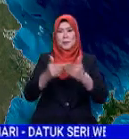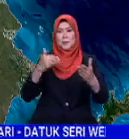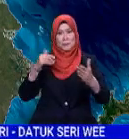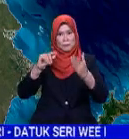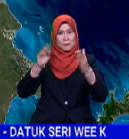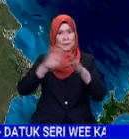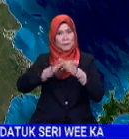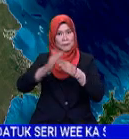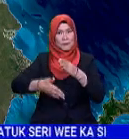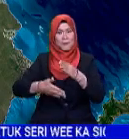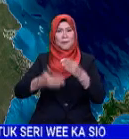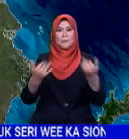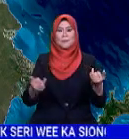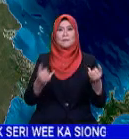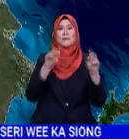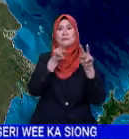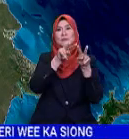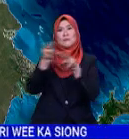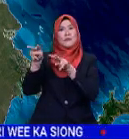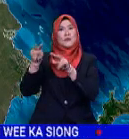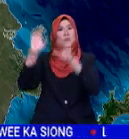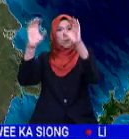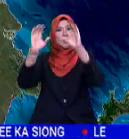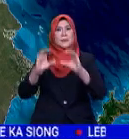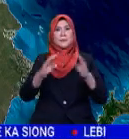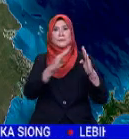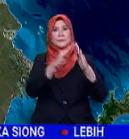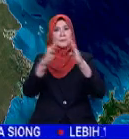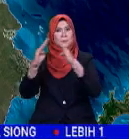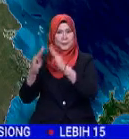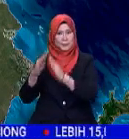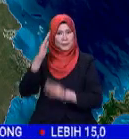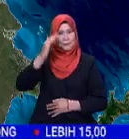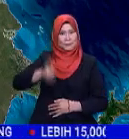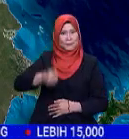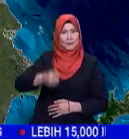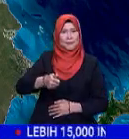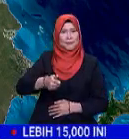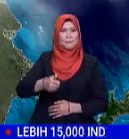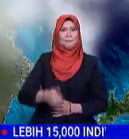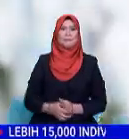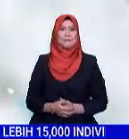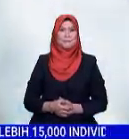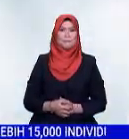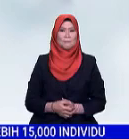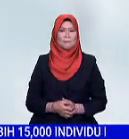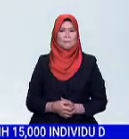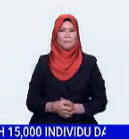kita ikuti tinjauan cuaca bagi bandar-bandar utama di Malaysia. Sekian, Assalamualaikum.